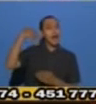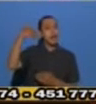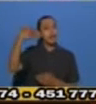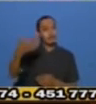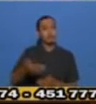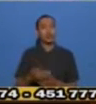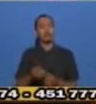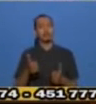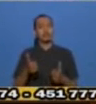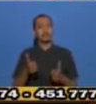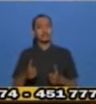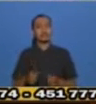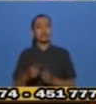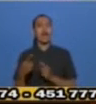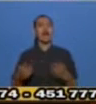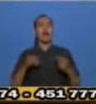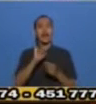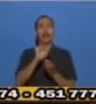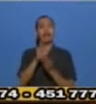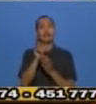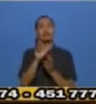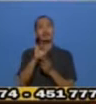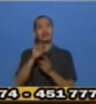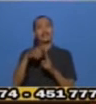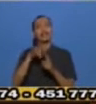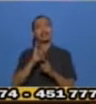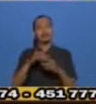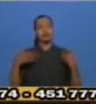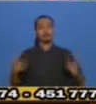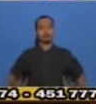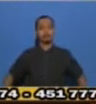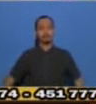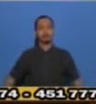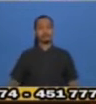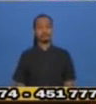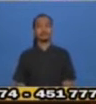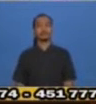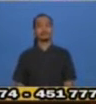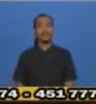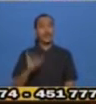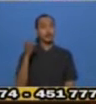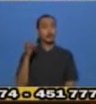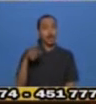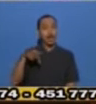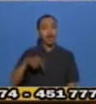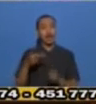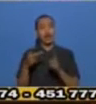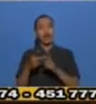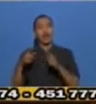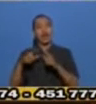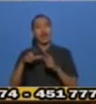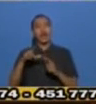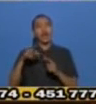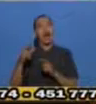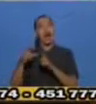herd immunity. Saya juga pengen nanya ini ke Bu Pembayun, kira-kira di Jogja sendiri sudah terbentukkah herd immunity atau belum? Tapi nanti di sesi berikutnya ya Ibu, kita